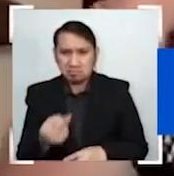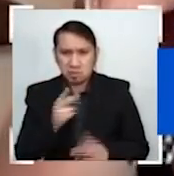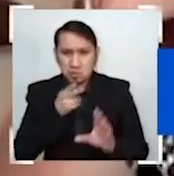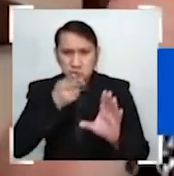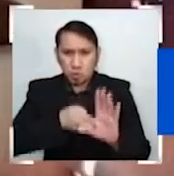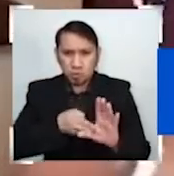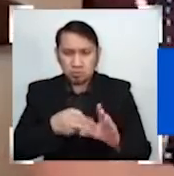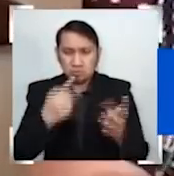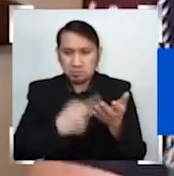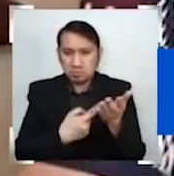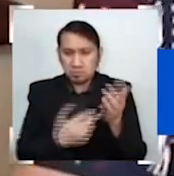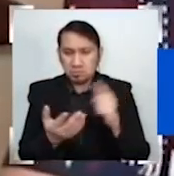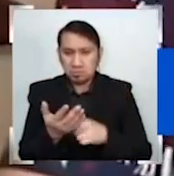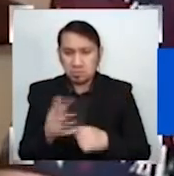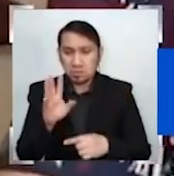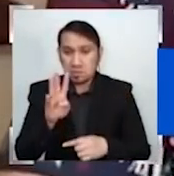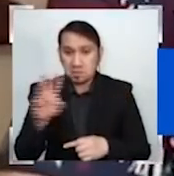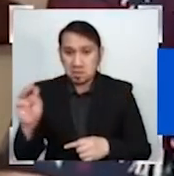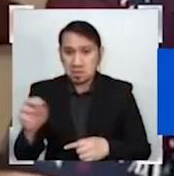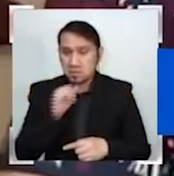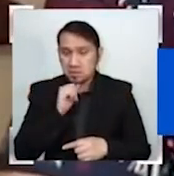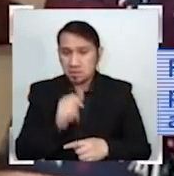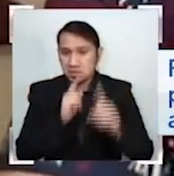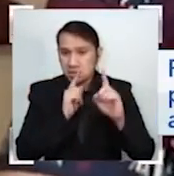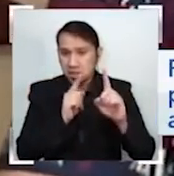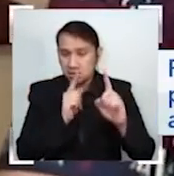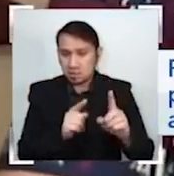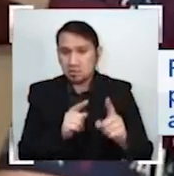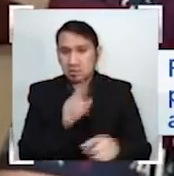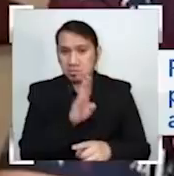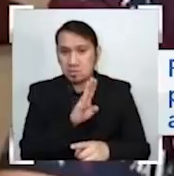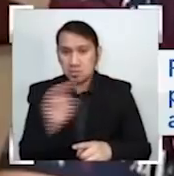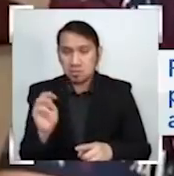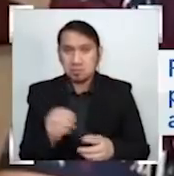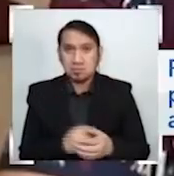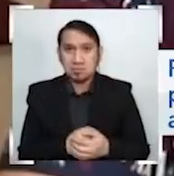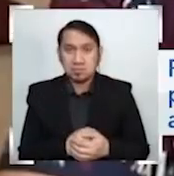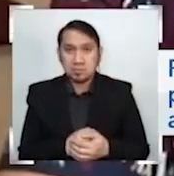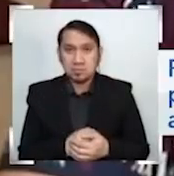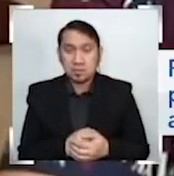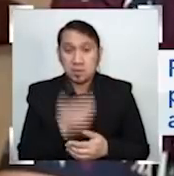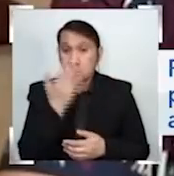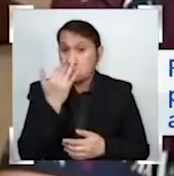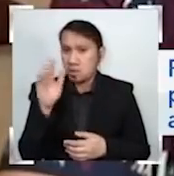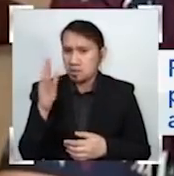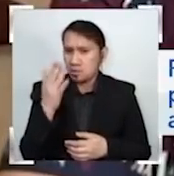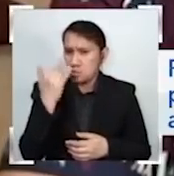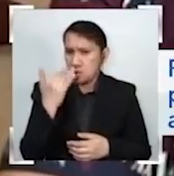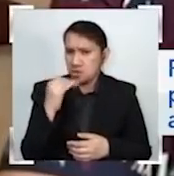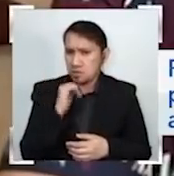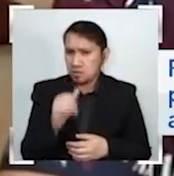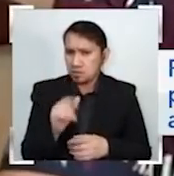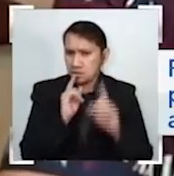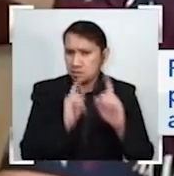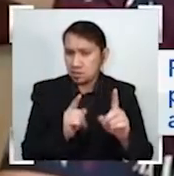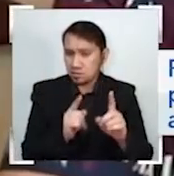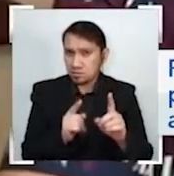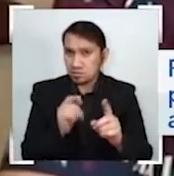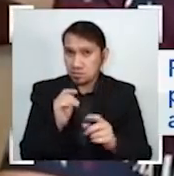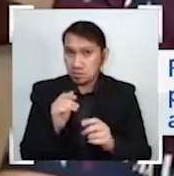ni Bongbong na hindi raw siya dadalo kung kakaroon mo ng debate. Eh bakit hindi ka dadalo? Ayaw mong matanong ka